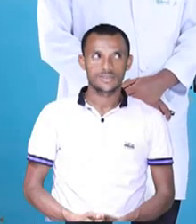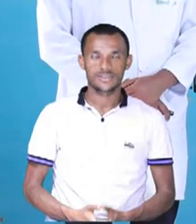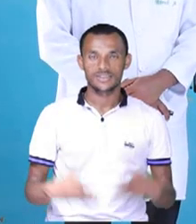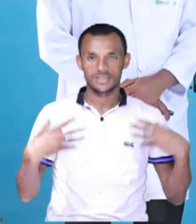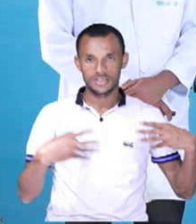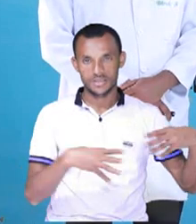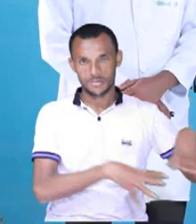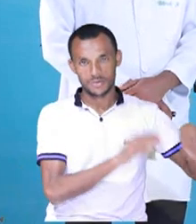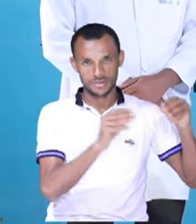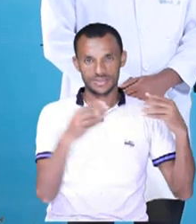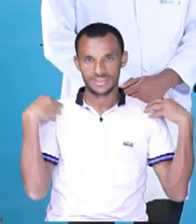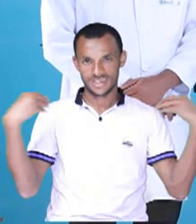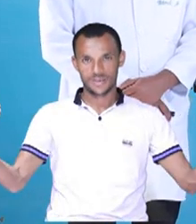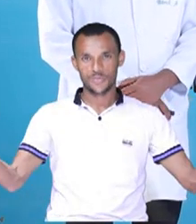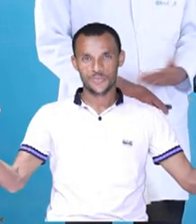ተማሪዎች እንዴት ናችሁ?